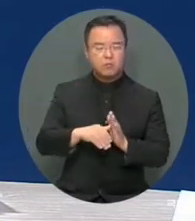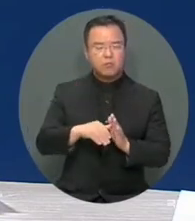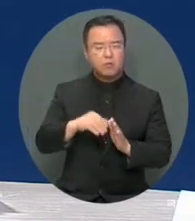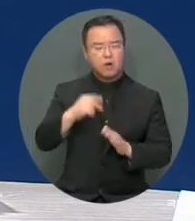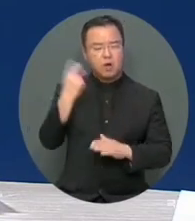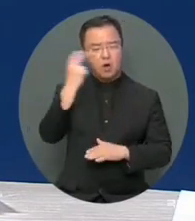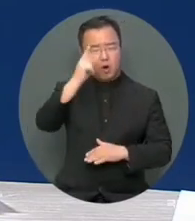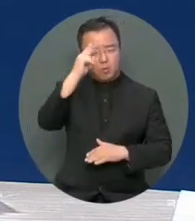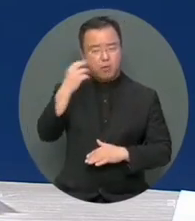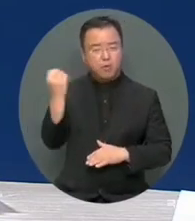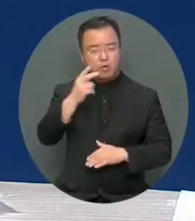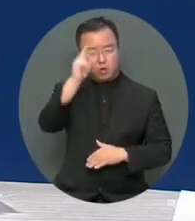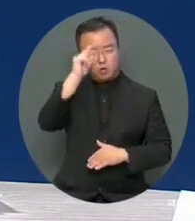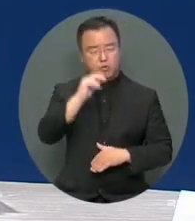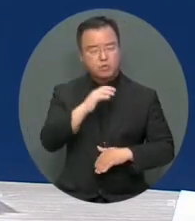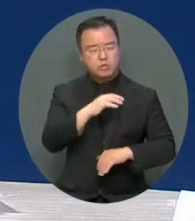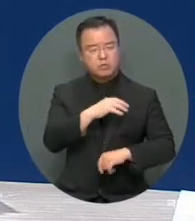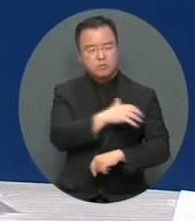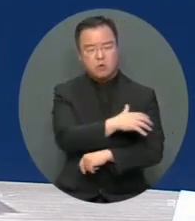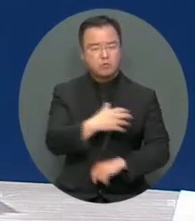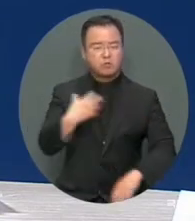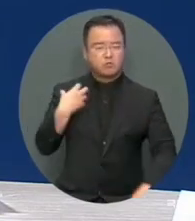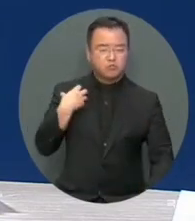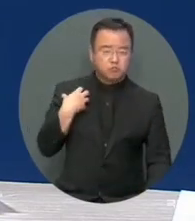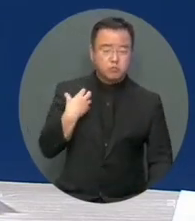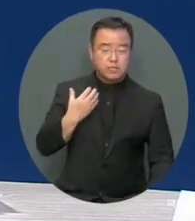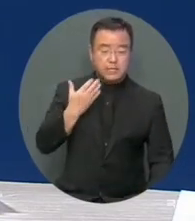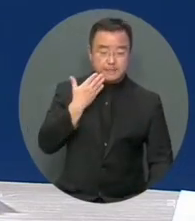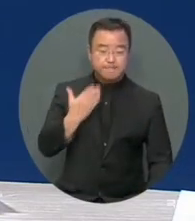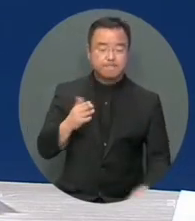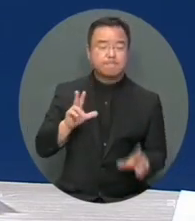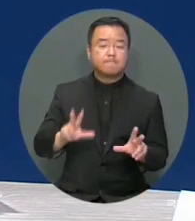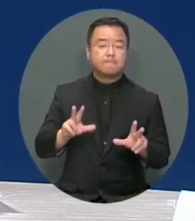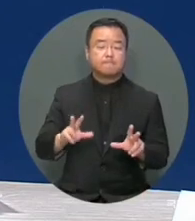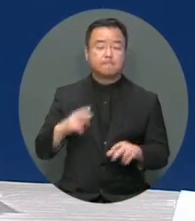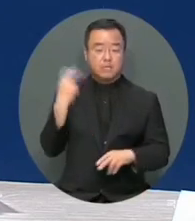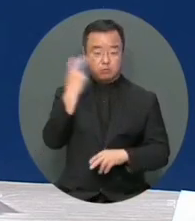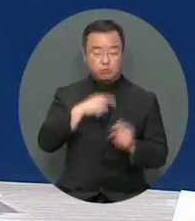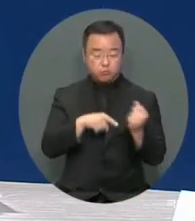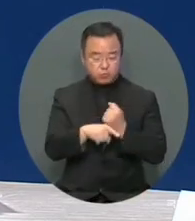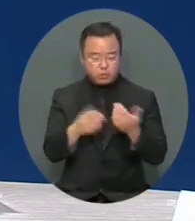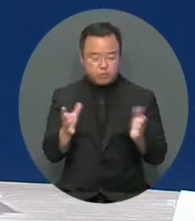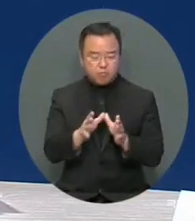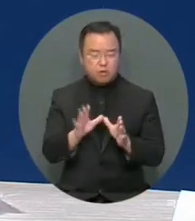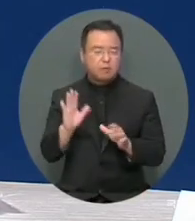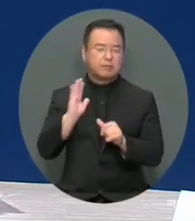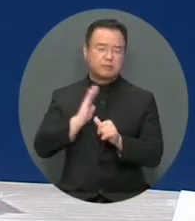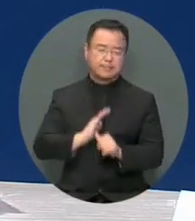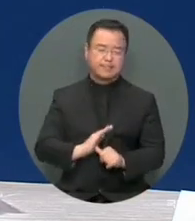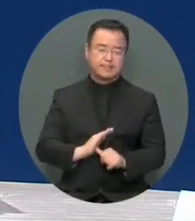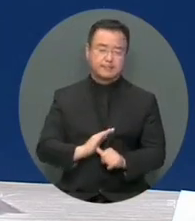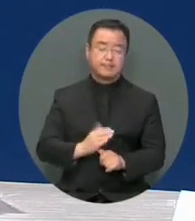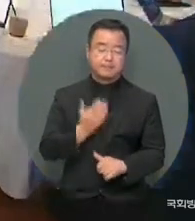자체에게 부담으로 작용할 것입니다. 그런 것은 현재 수사기관이나 공권력이 자제해 주리라고 믿습니다.